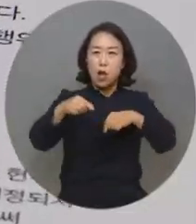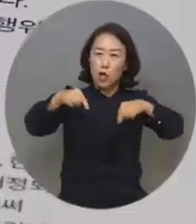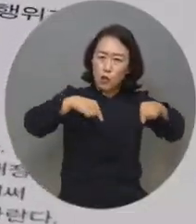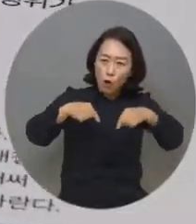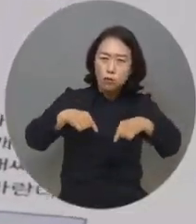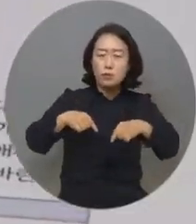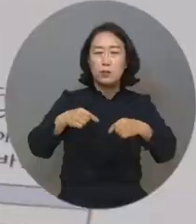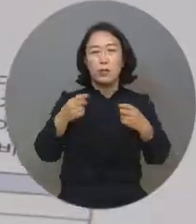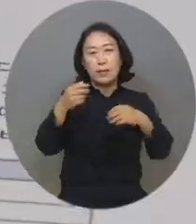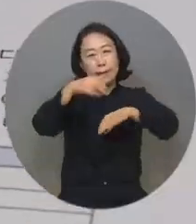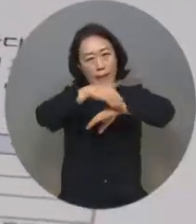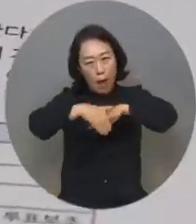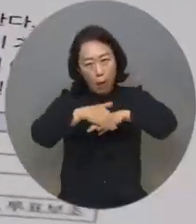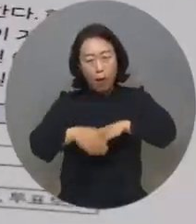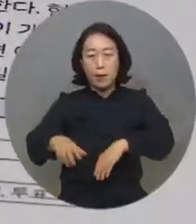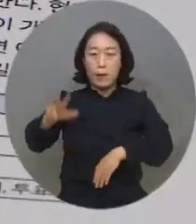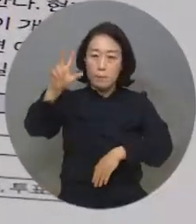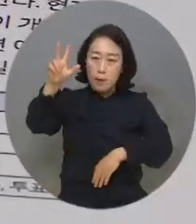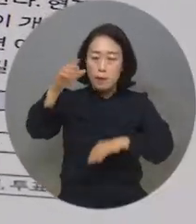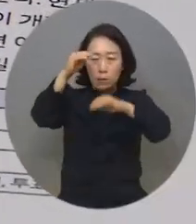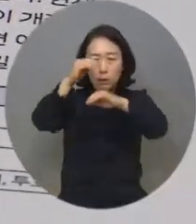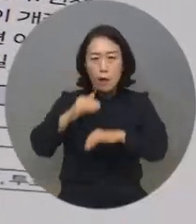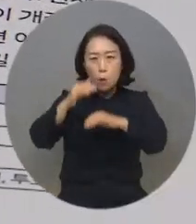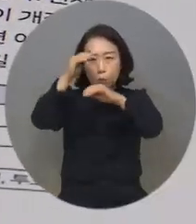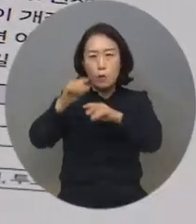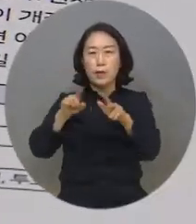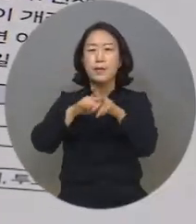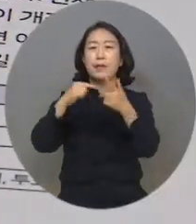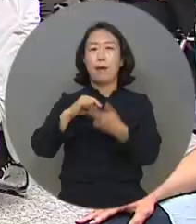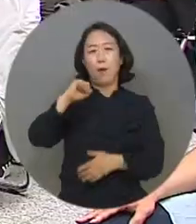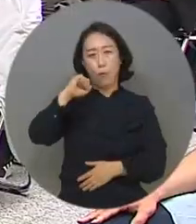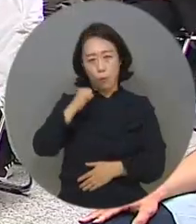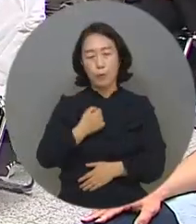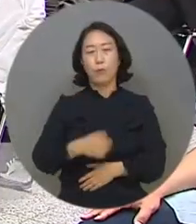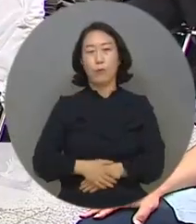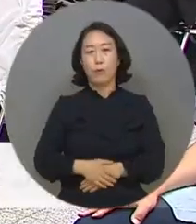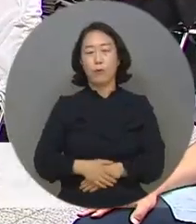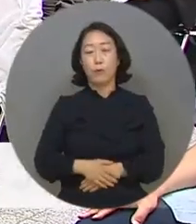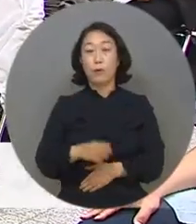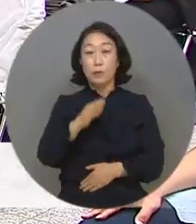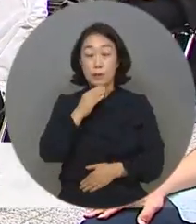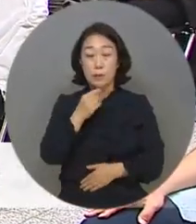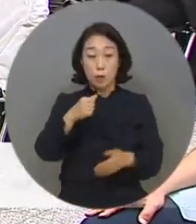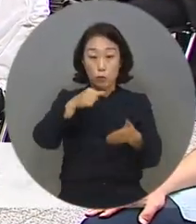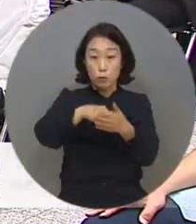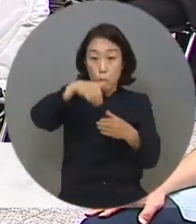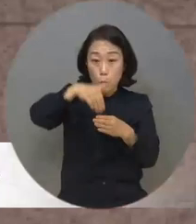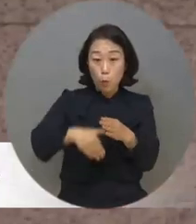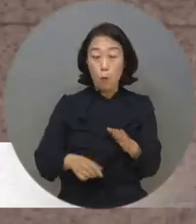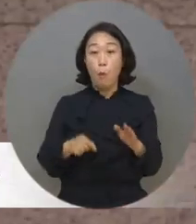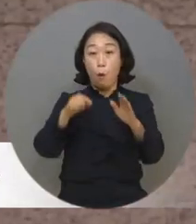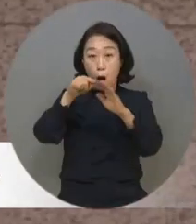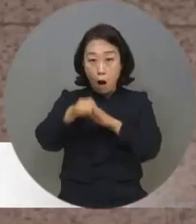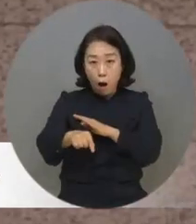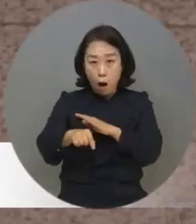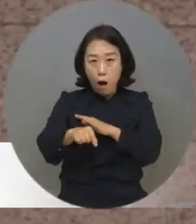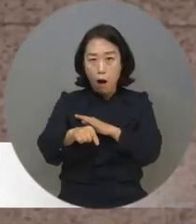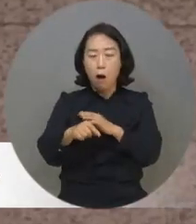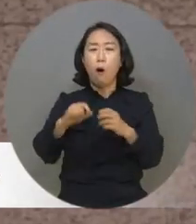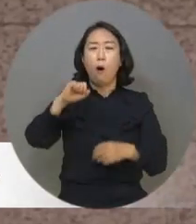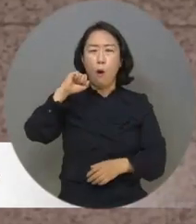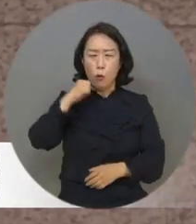등의 정보를 제공받는데 어려움을 겪는 경우가 많습니다. 실제 투표소에 방문해도 문제는